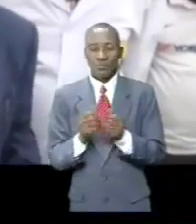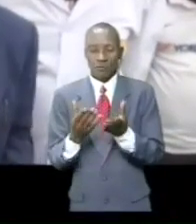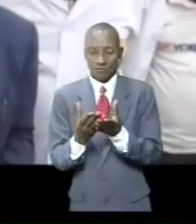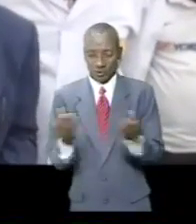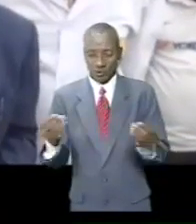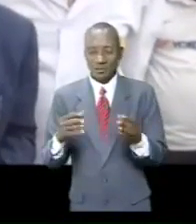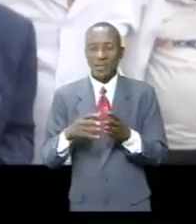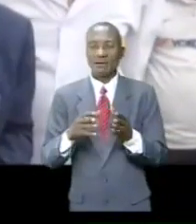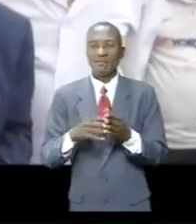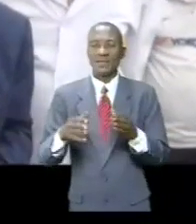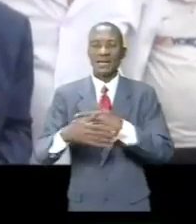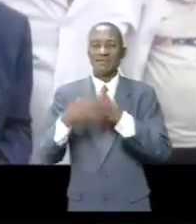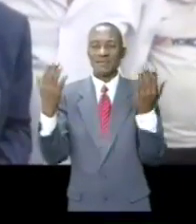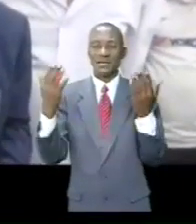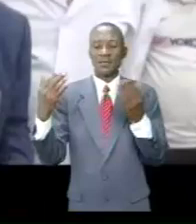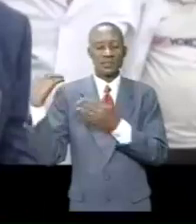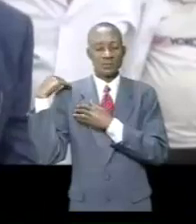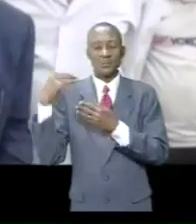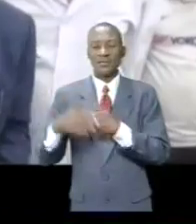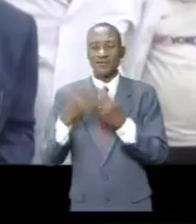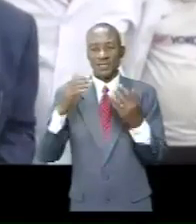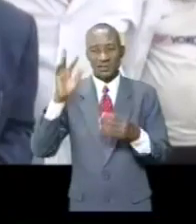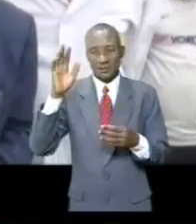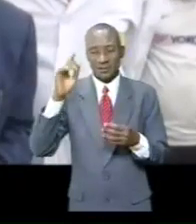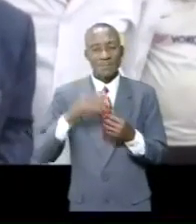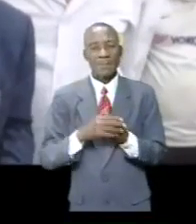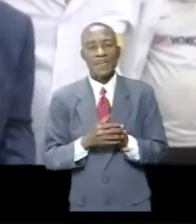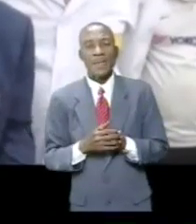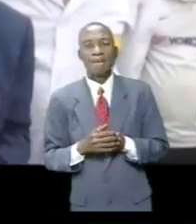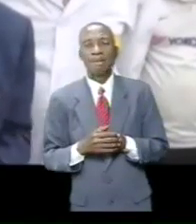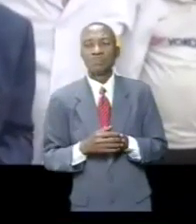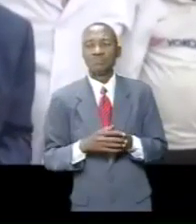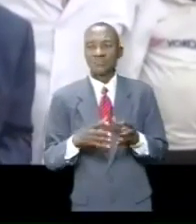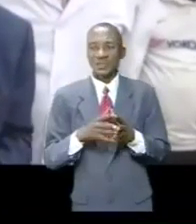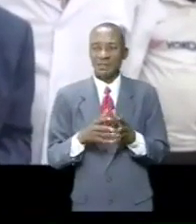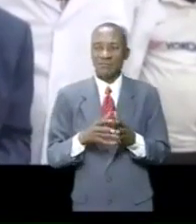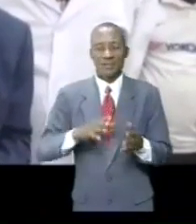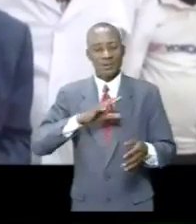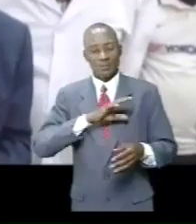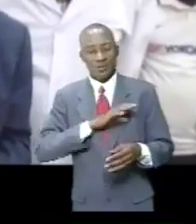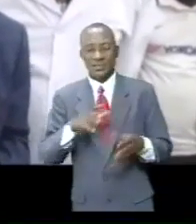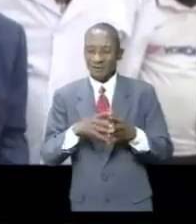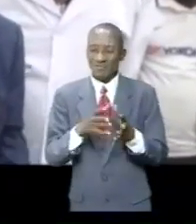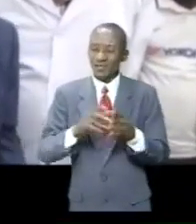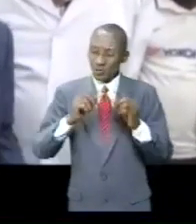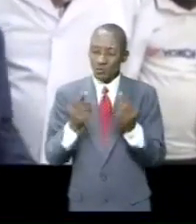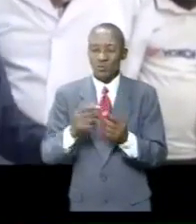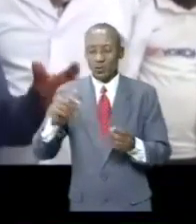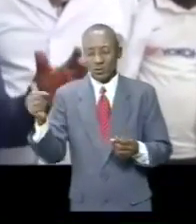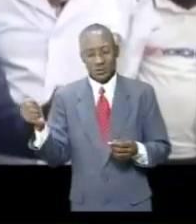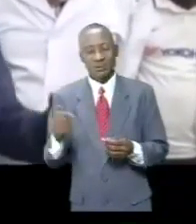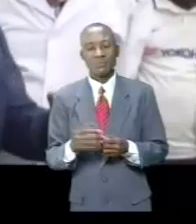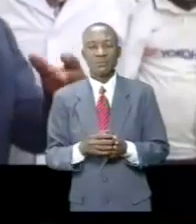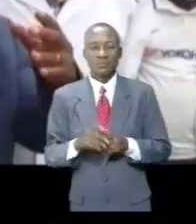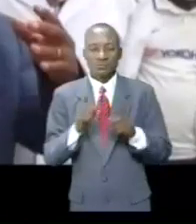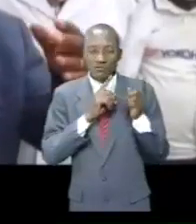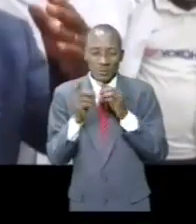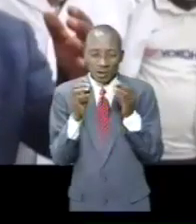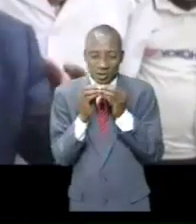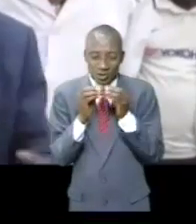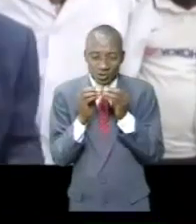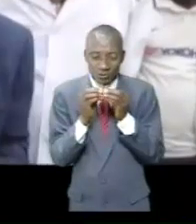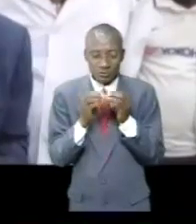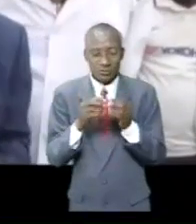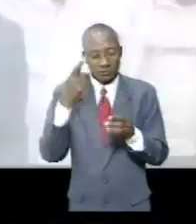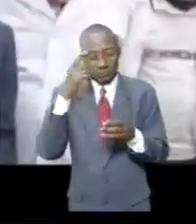qui gère sa population, et avec les CNPR et avec la police des roulages, pour voir dans quelle mesure on peut régler